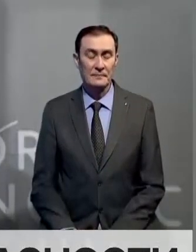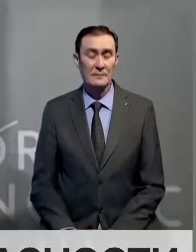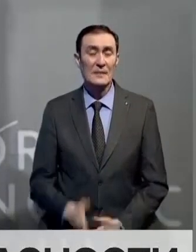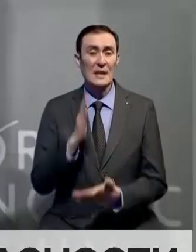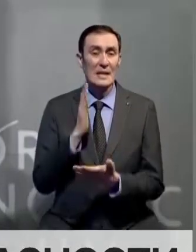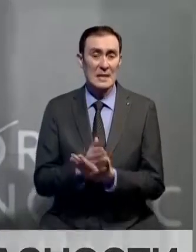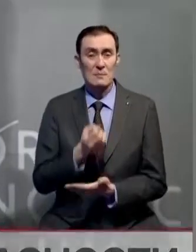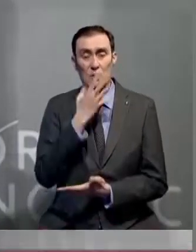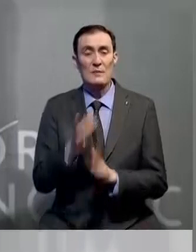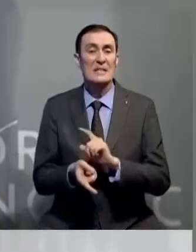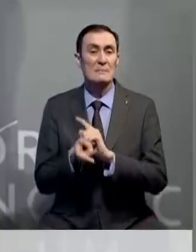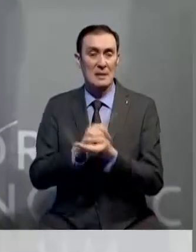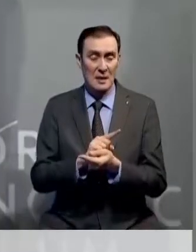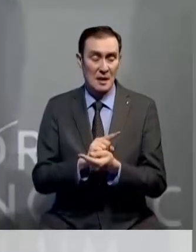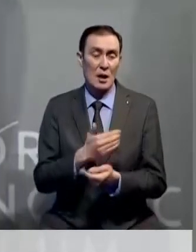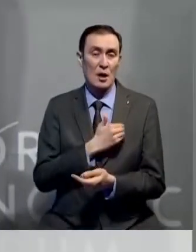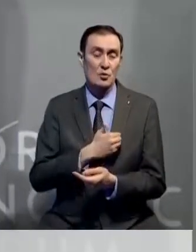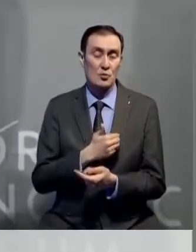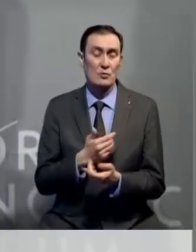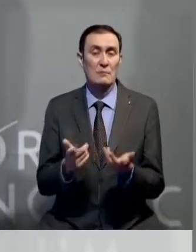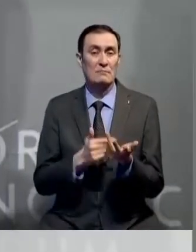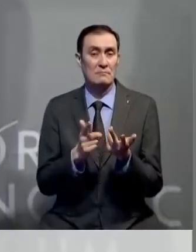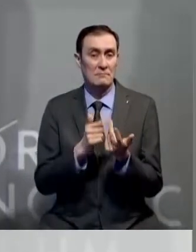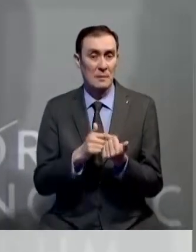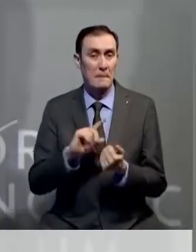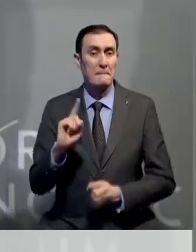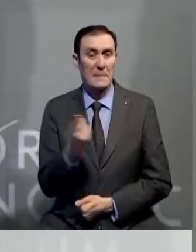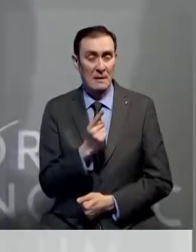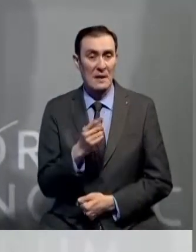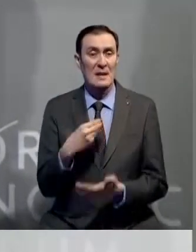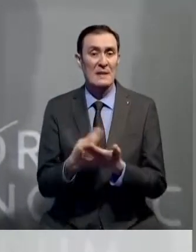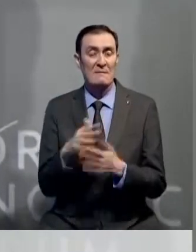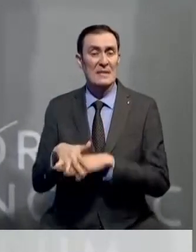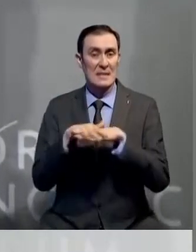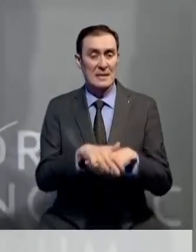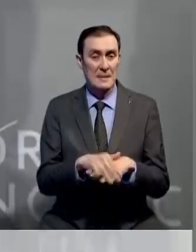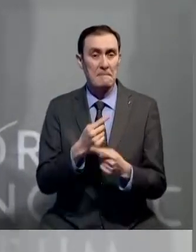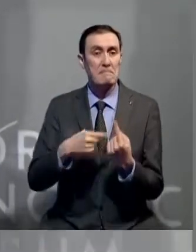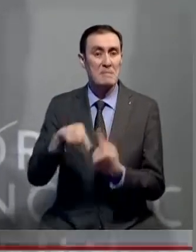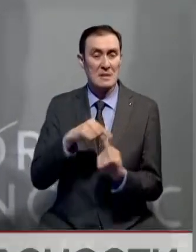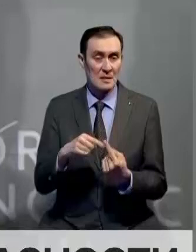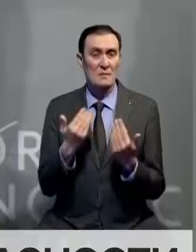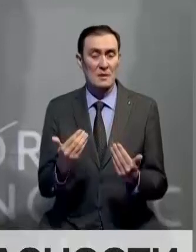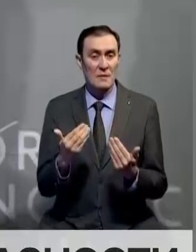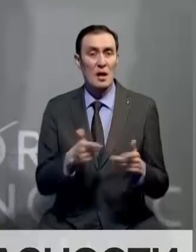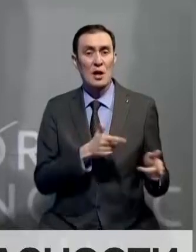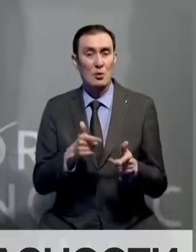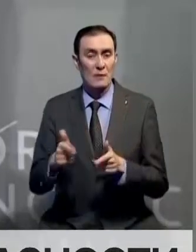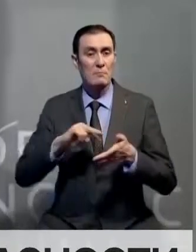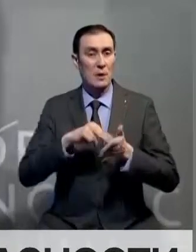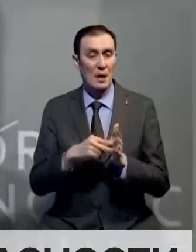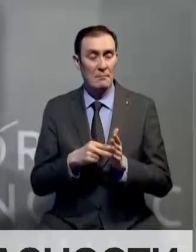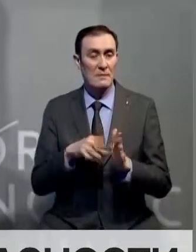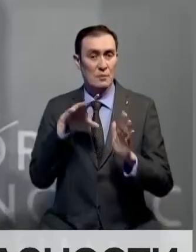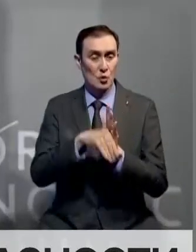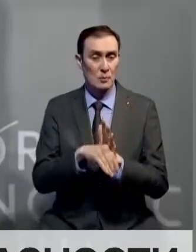Есть позитивные изменения, и я хотел бы выделить несколько из них. Первое – это инвестиции в сферу. Бизнес-лидеры уже разрабатывают стратегии с учетом